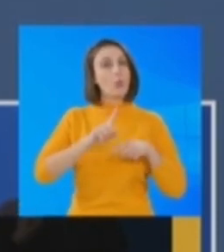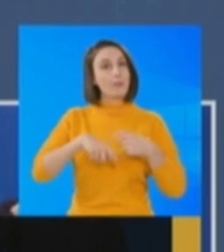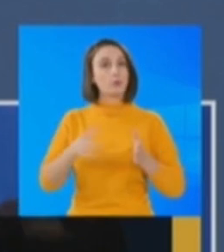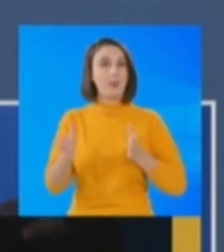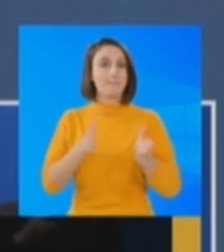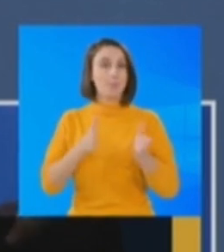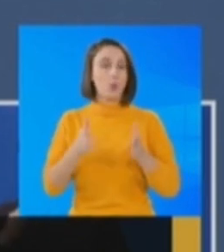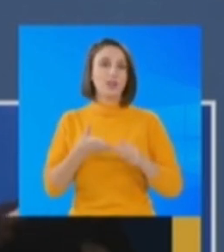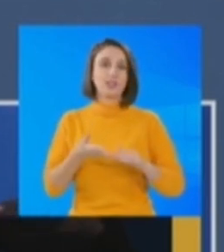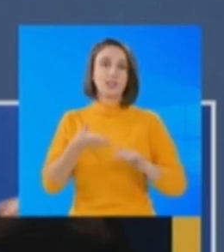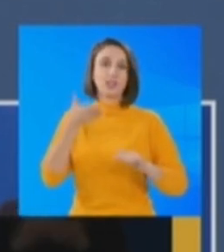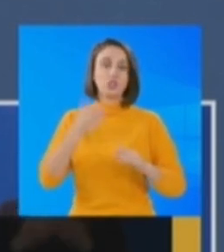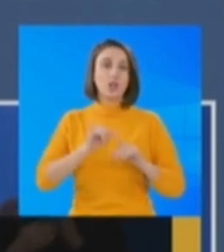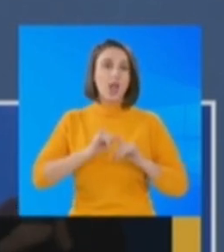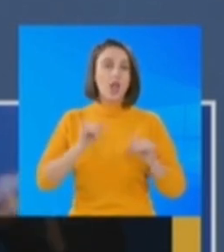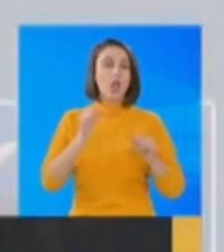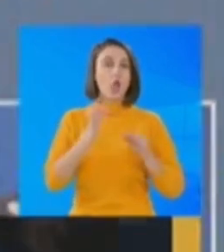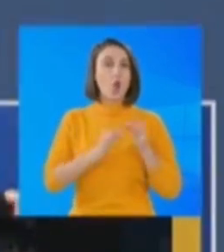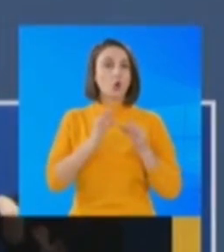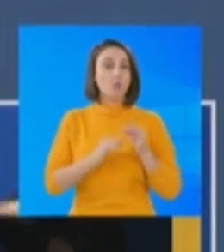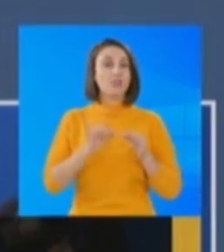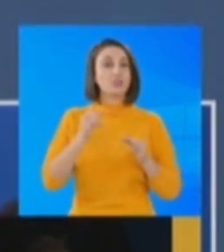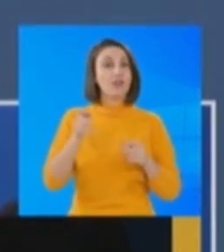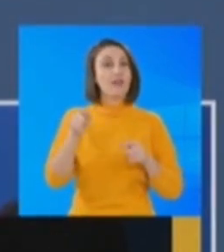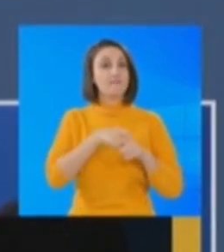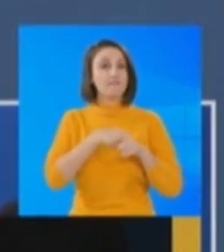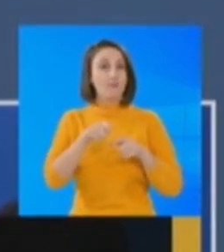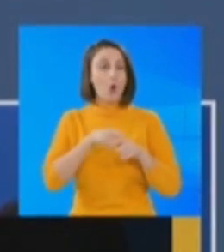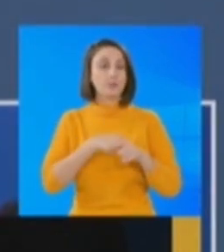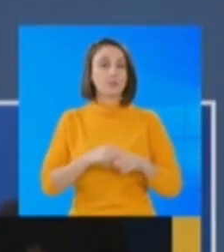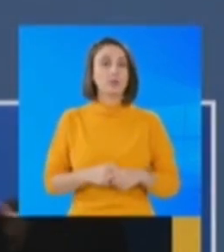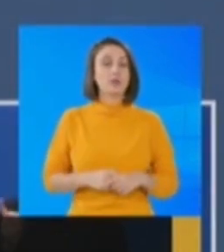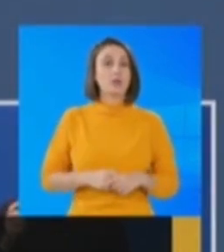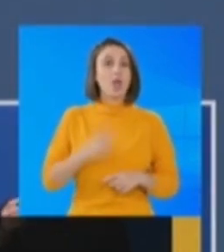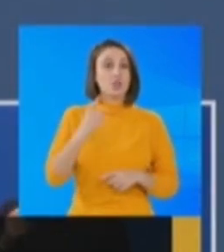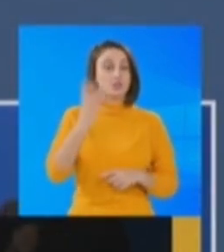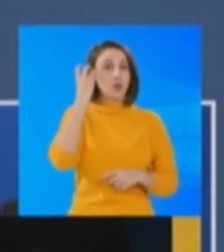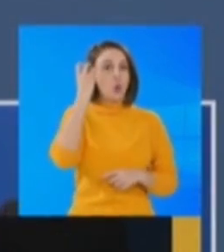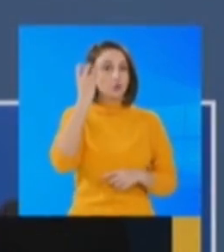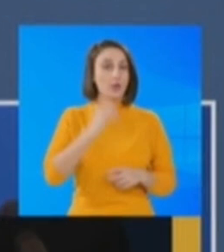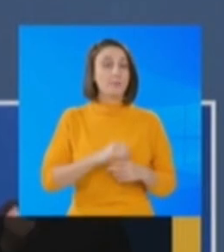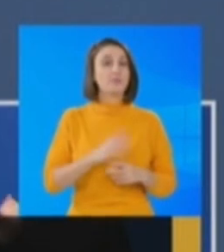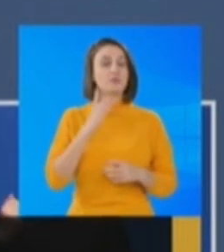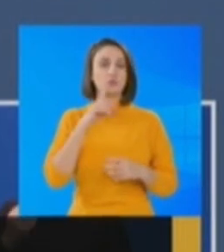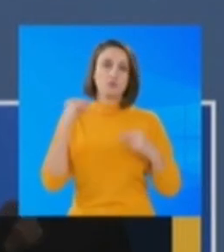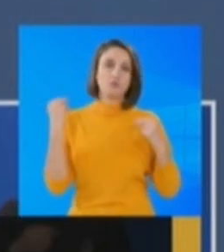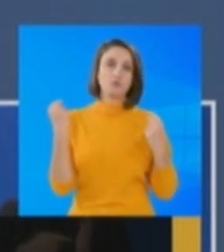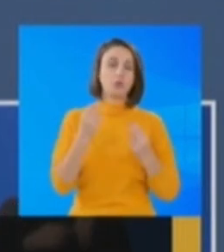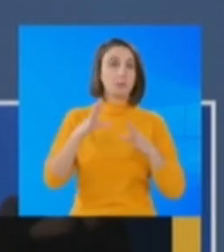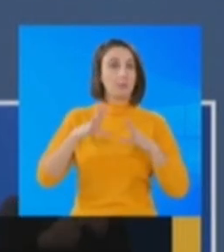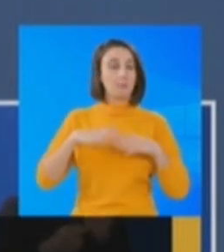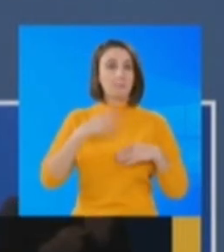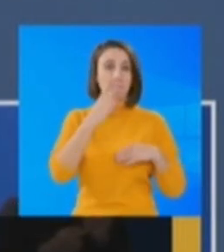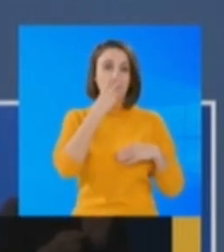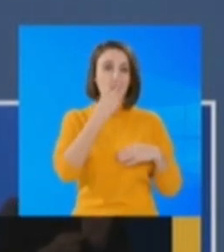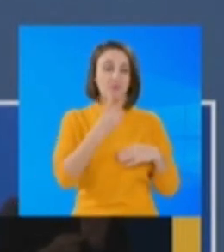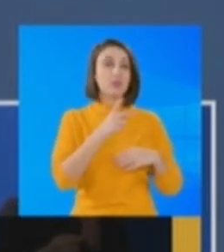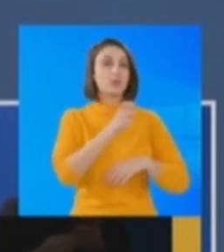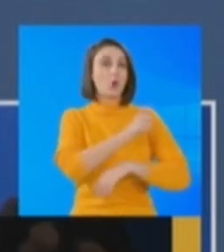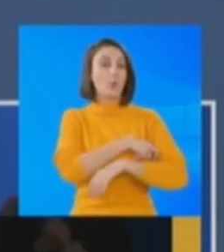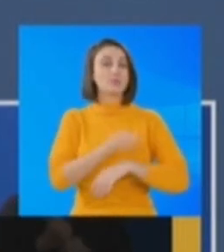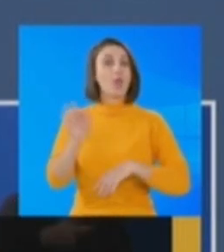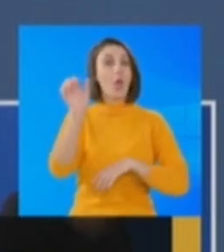susține următoarea perioadă creșterea economică, dar și reformele. Acest concept paper a fost foarte bine primit